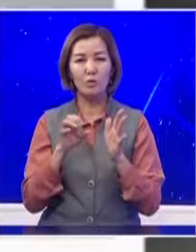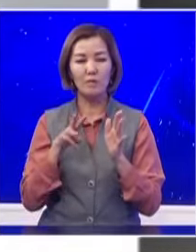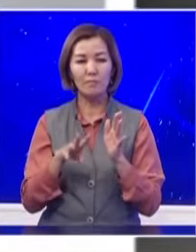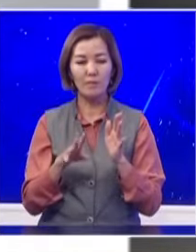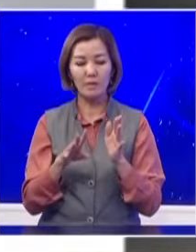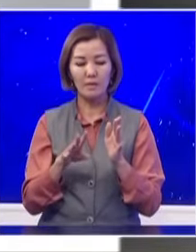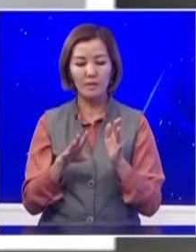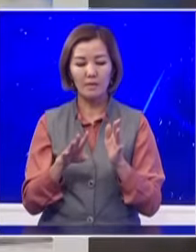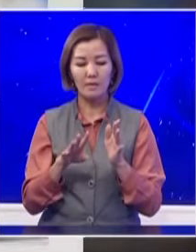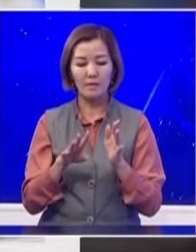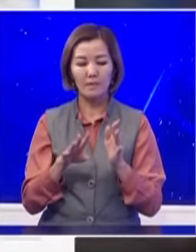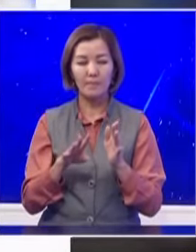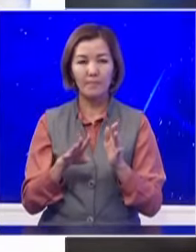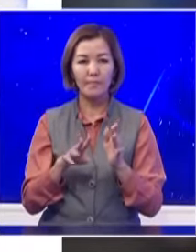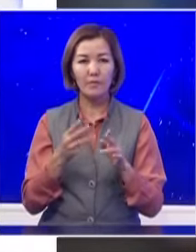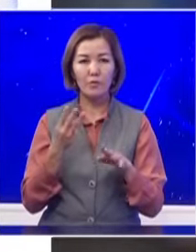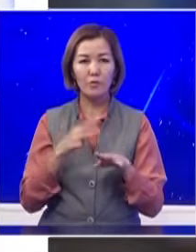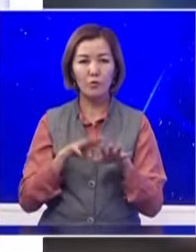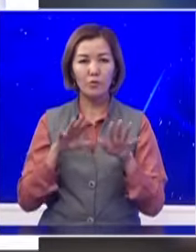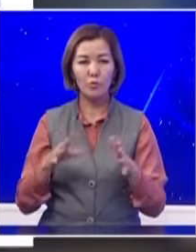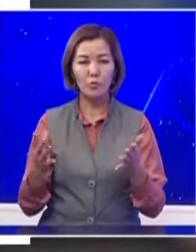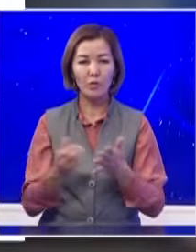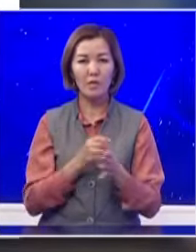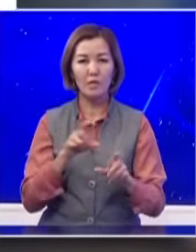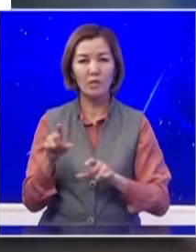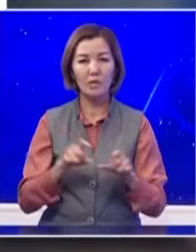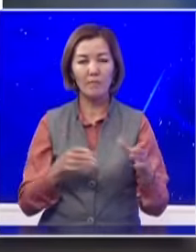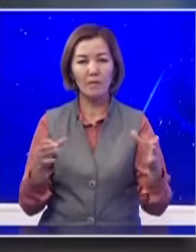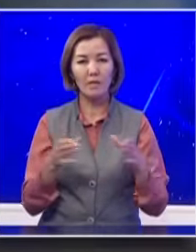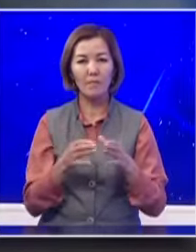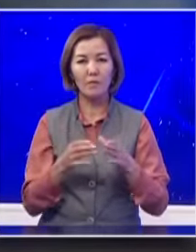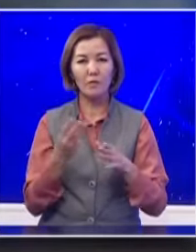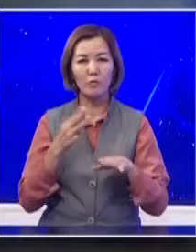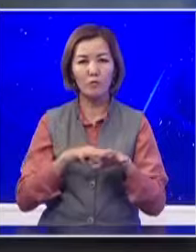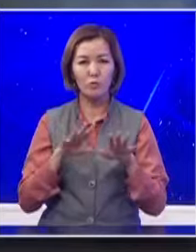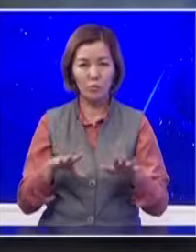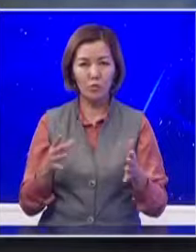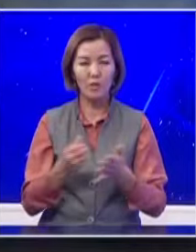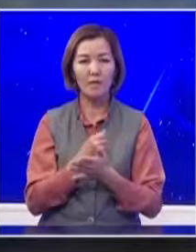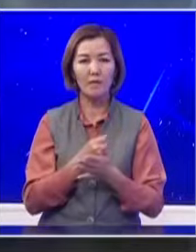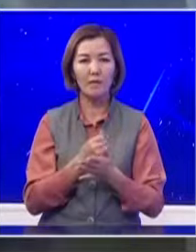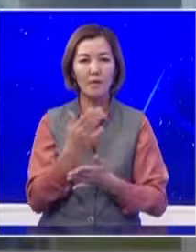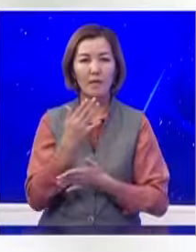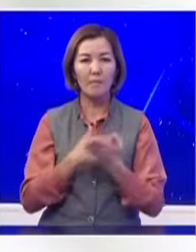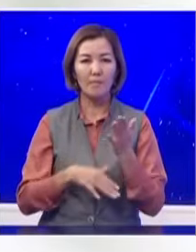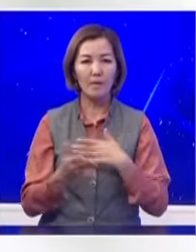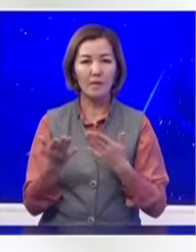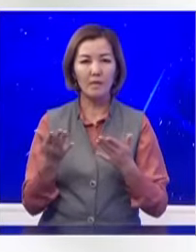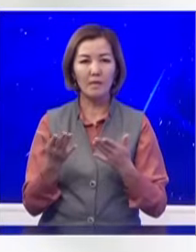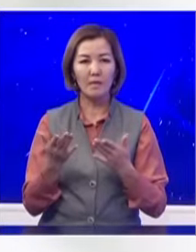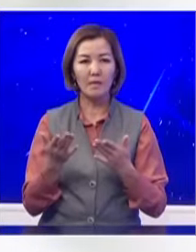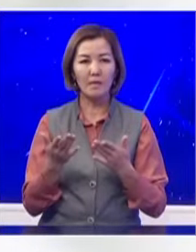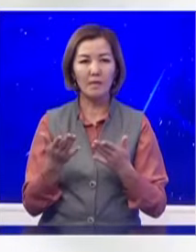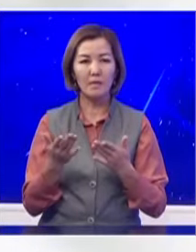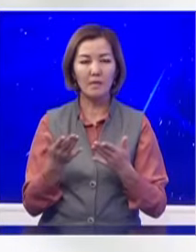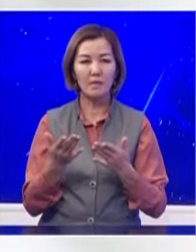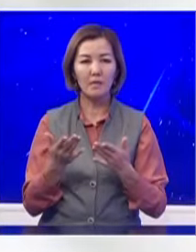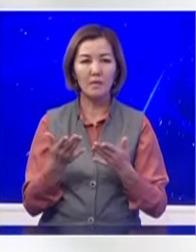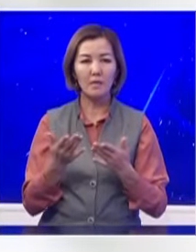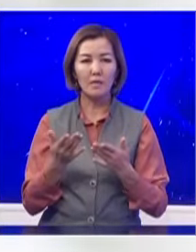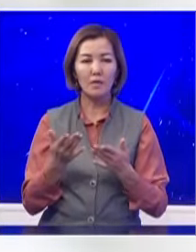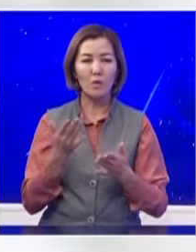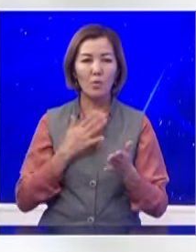Иван Зелезняк қола медаль иеленді. Шахматшыларымыз да командалық бәсекеде 3-ші орыннан көрінді. Пара пауэрлифтинг сайысында да жерлестеріміз жанкүйерлерін